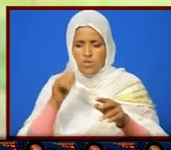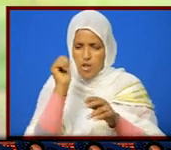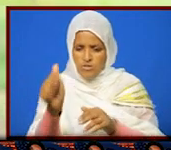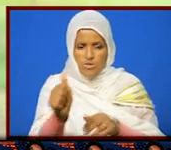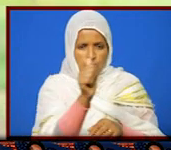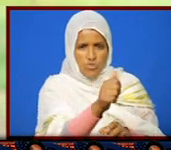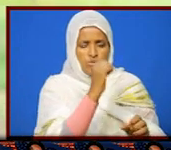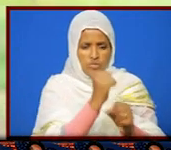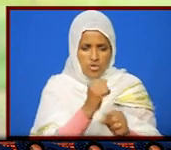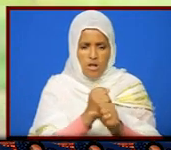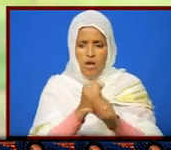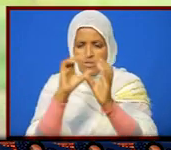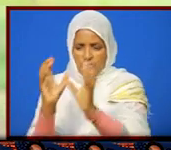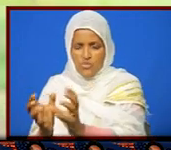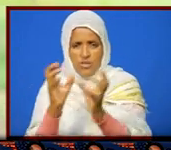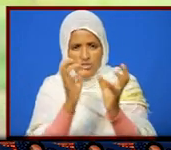ክርስቶስ